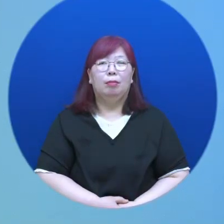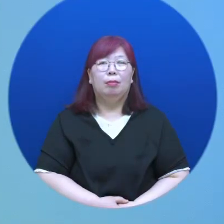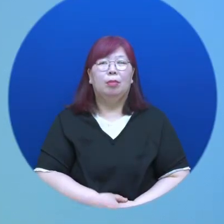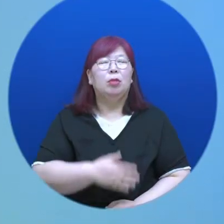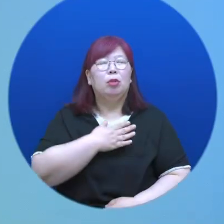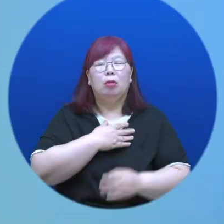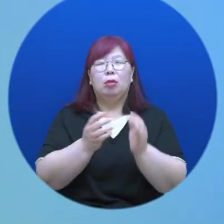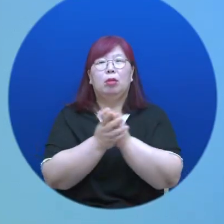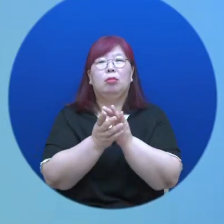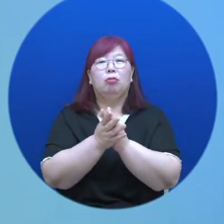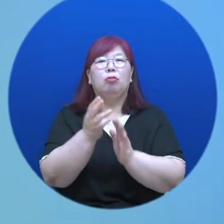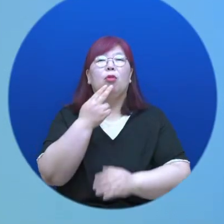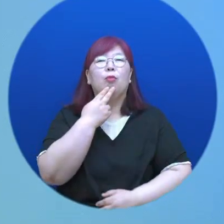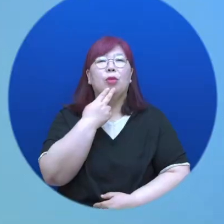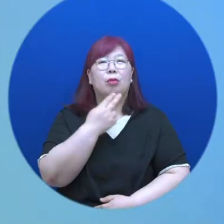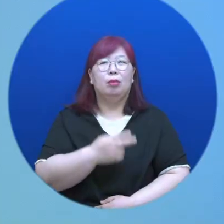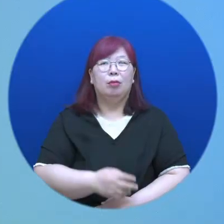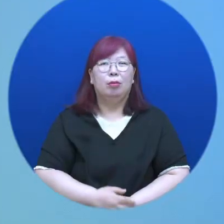저는 친구가 없습니다.